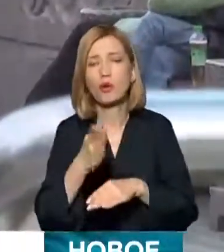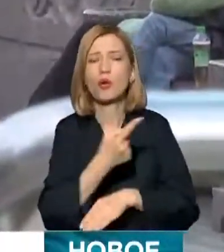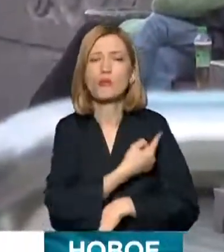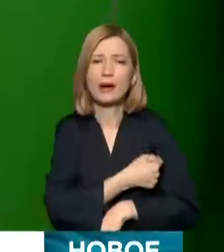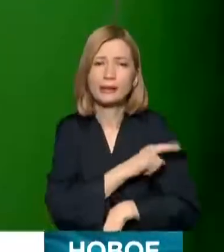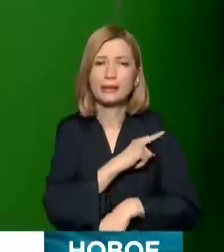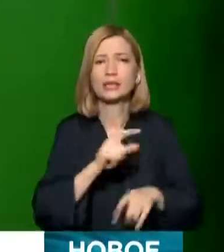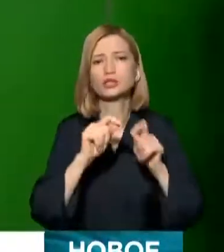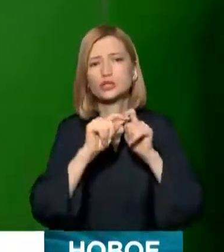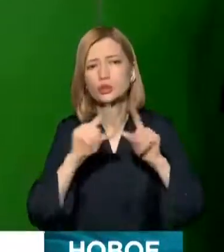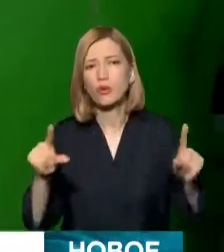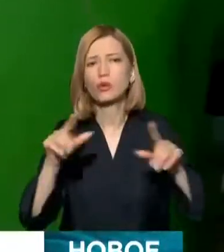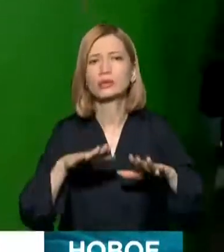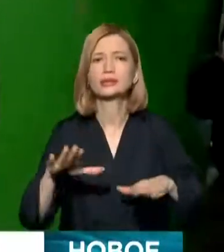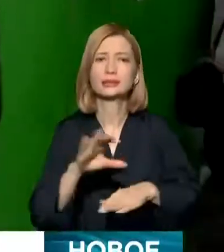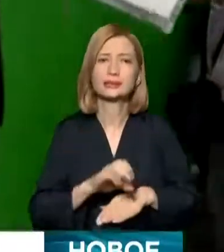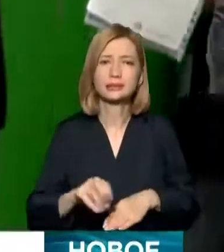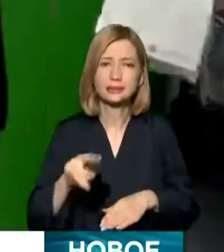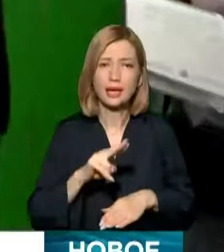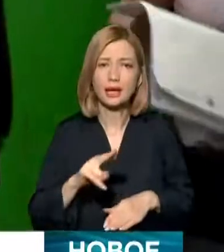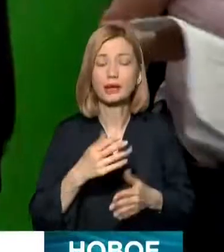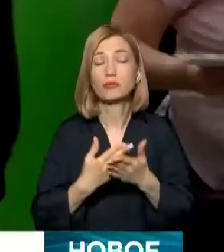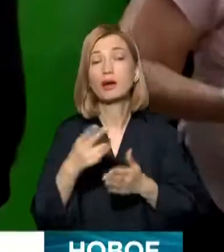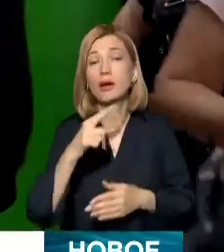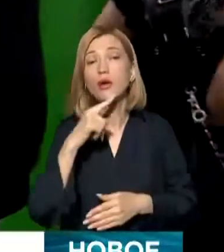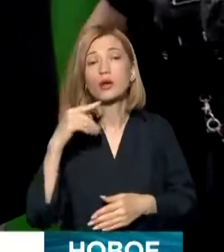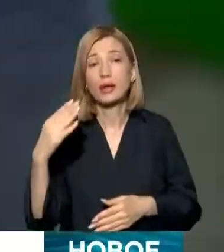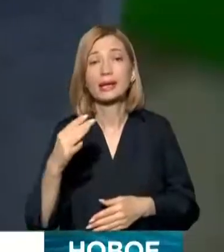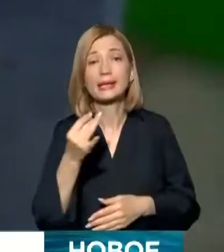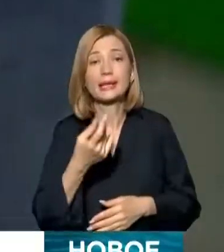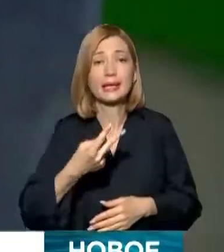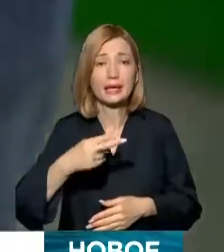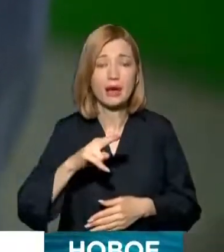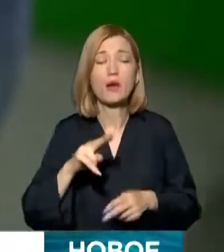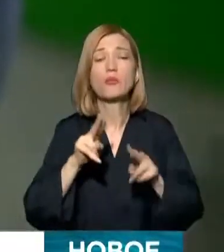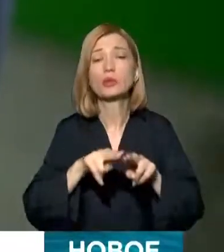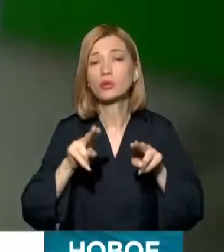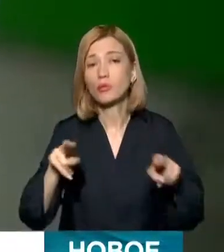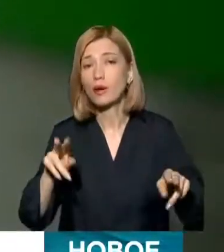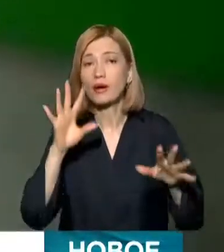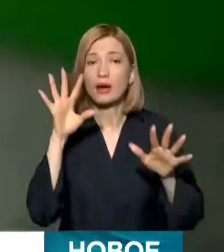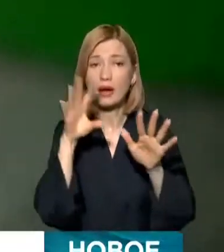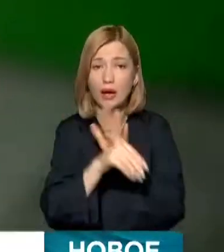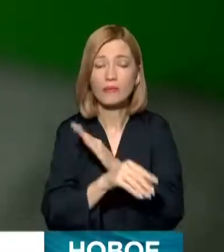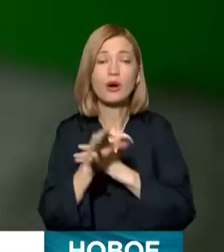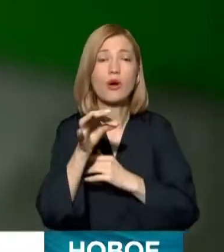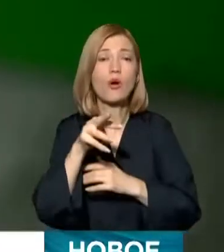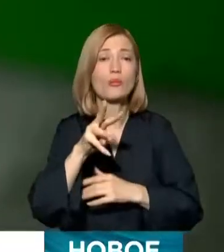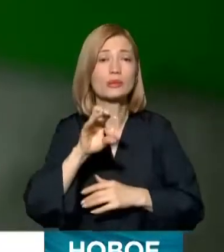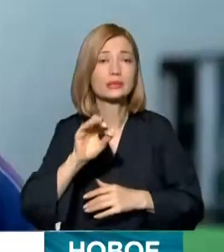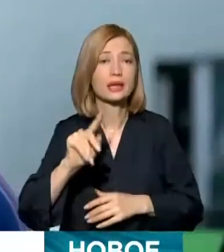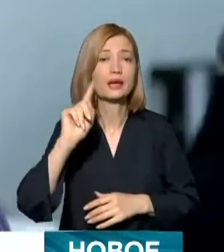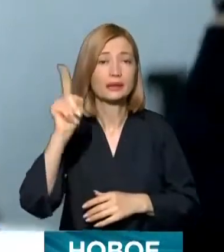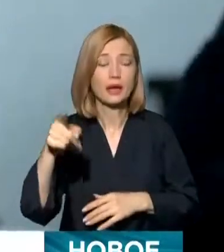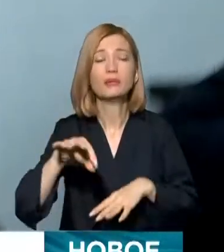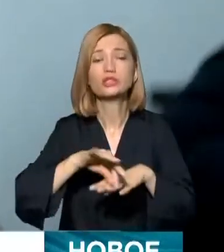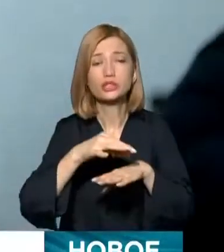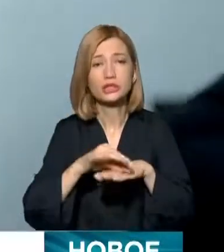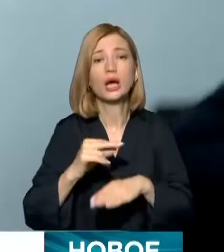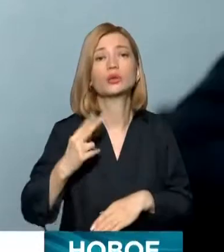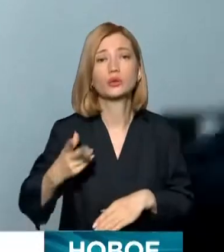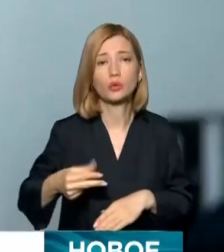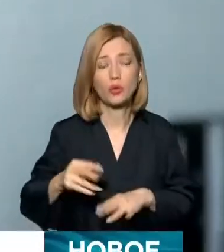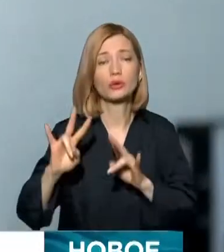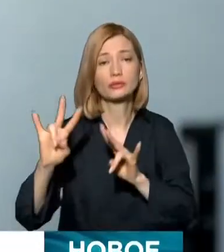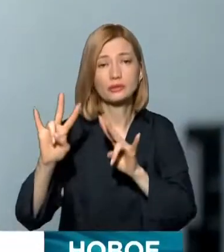больницы, школы, сады. Для россиянина Ильи Васильева пунктом остановки стал Петропавловск. В родном Омске осталась жена и дочь. Перевозить их пока не